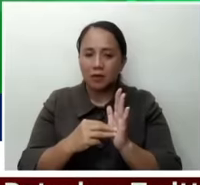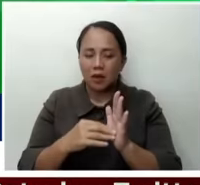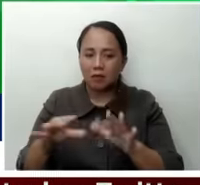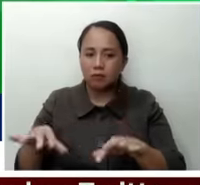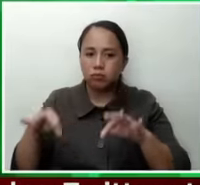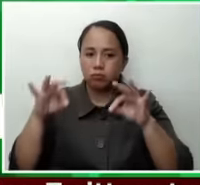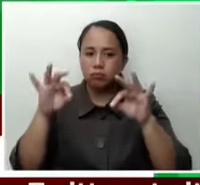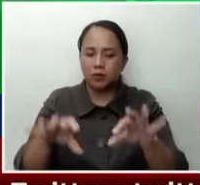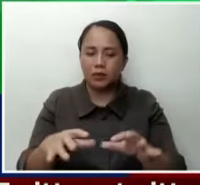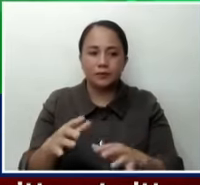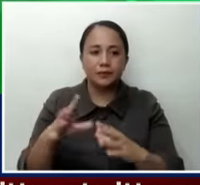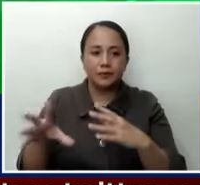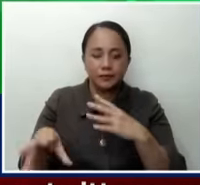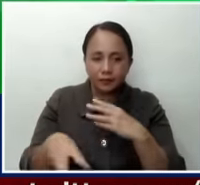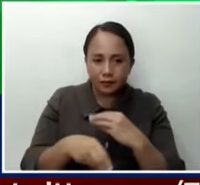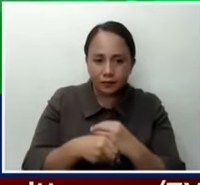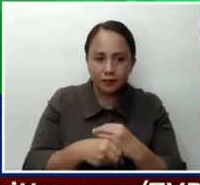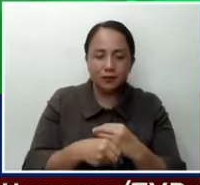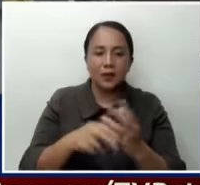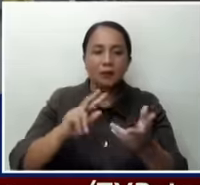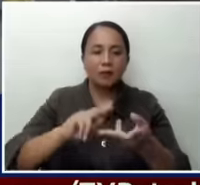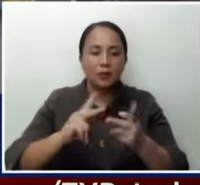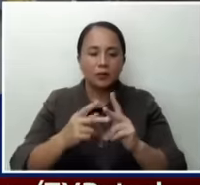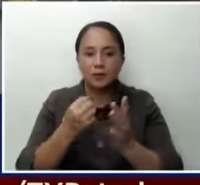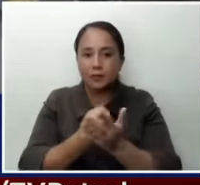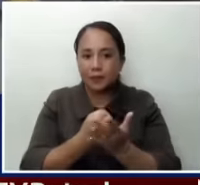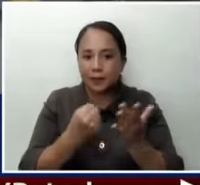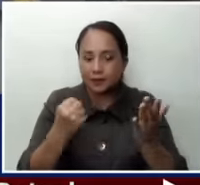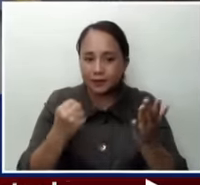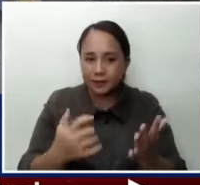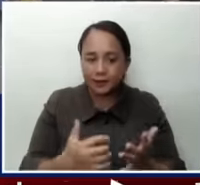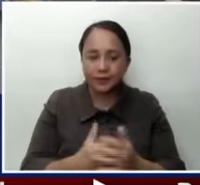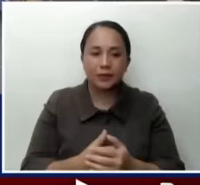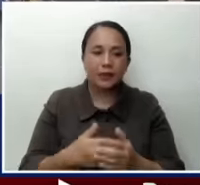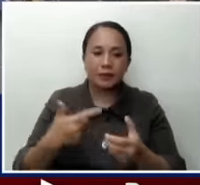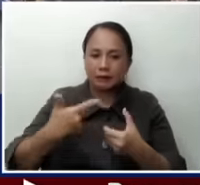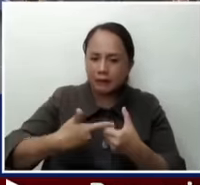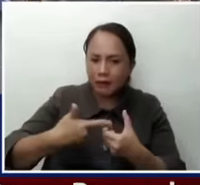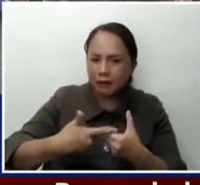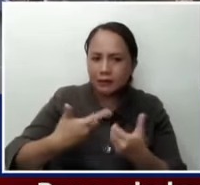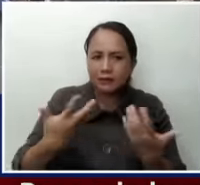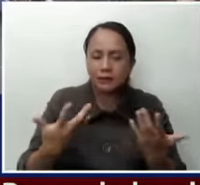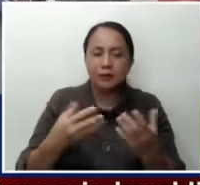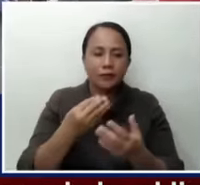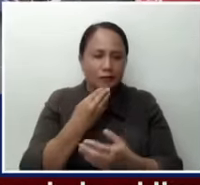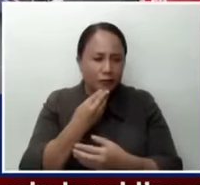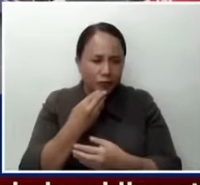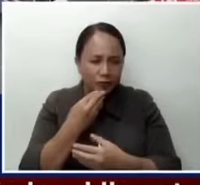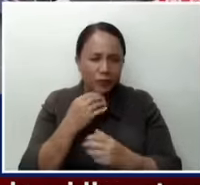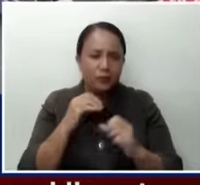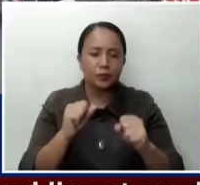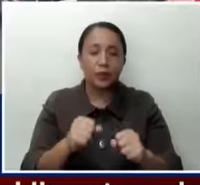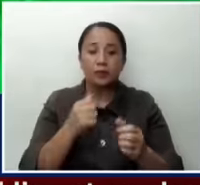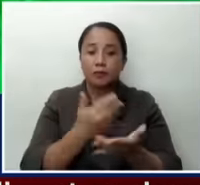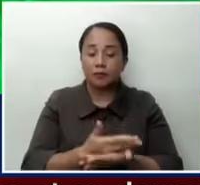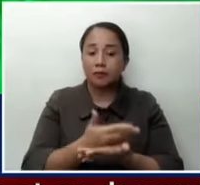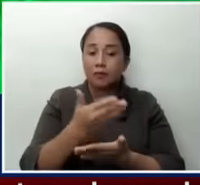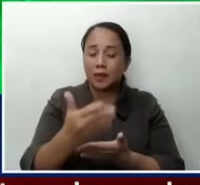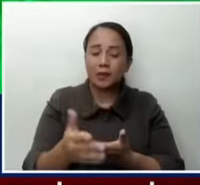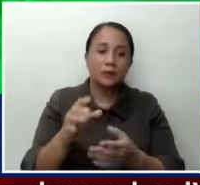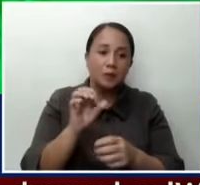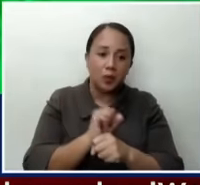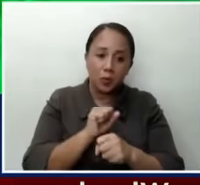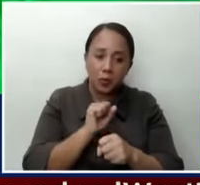kontribusyon. Kasama ang mga partner suppliers nila, yun nga yung gas, posible rin yung mga pagkain, ganyan. Bumili naman yung mga employees